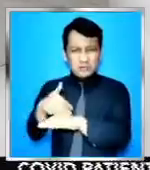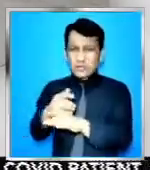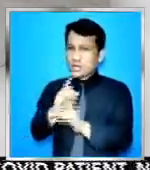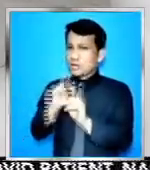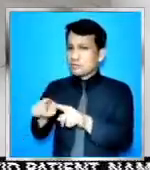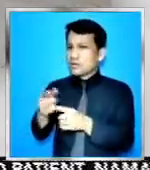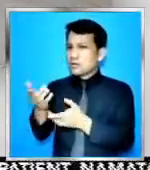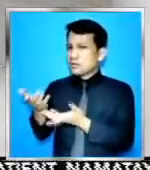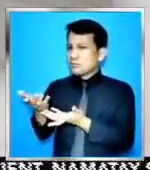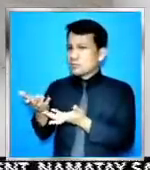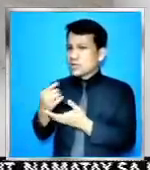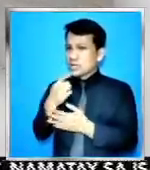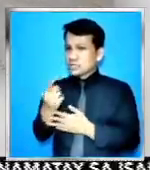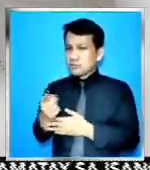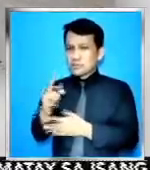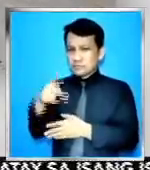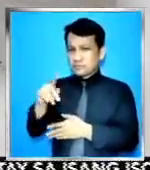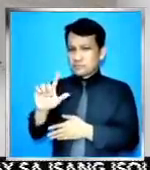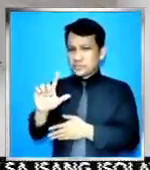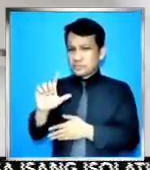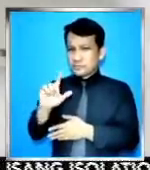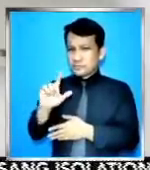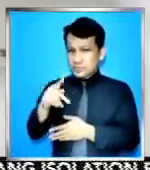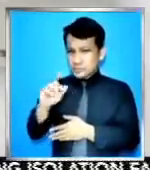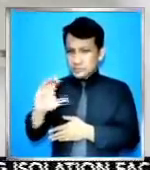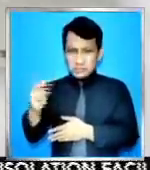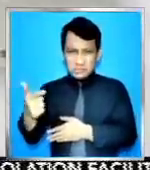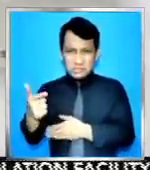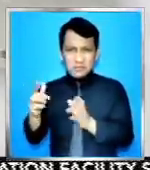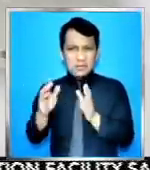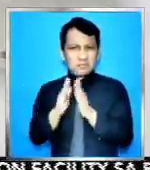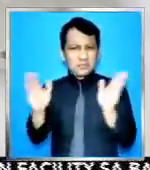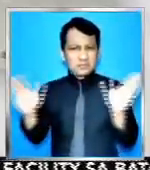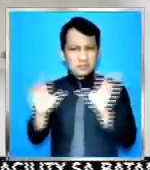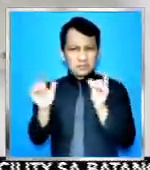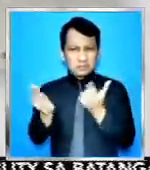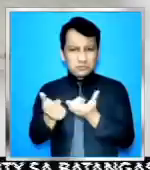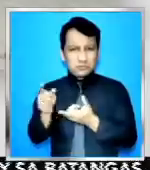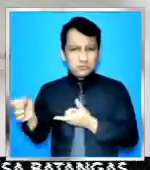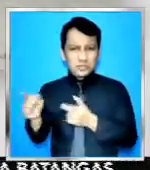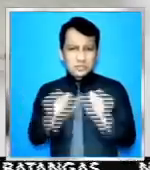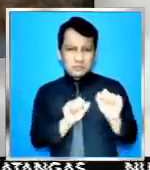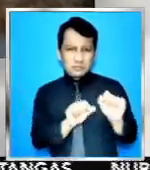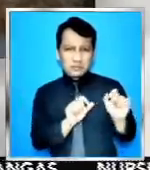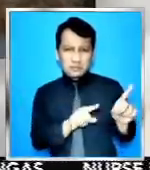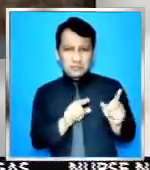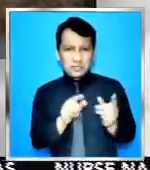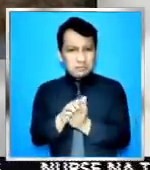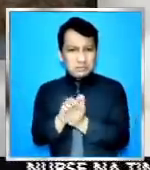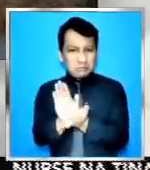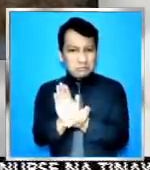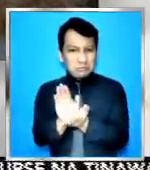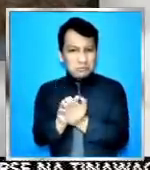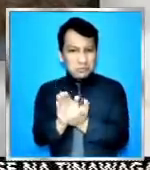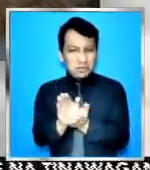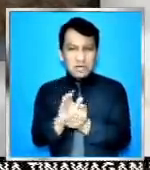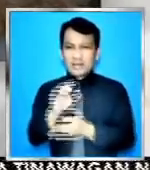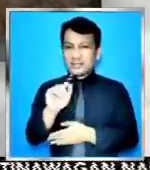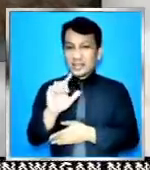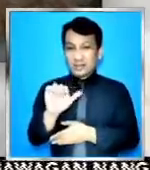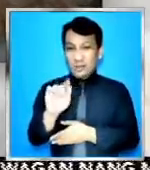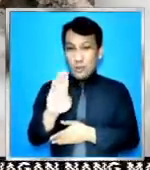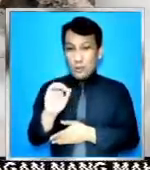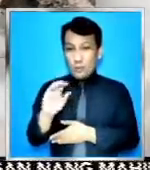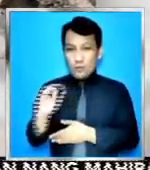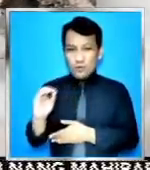Pero ayon sa PCG, posibleng may malaking grupong nasa likod ng ilegal na bentahan ng taklobo. Ayon sa Marine Environmental Protection